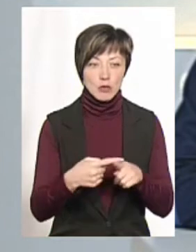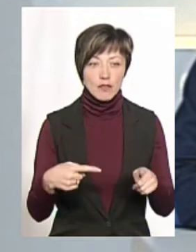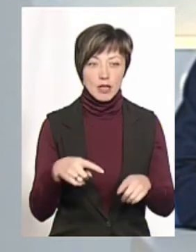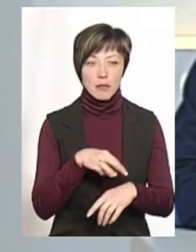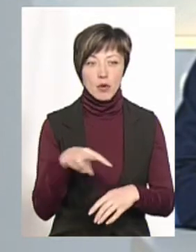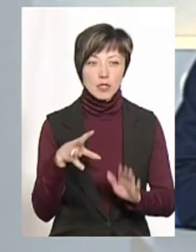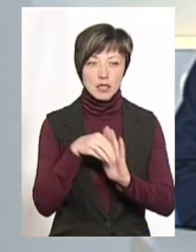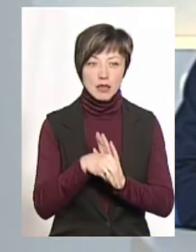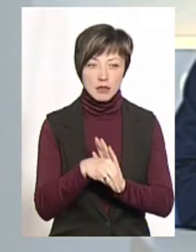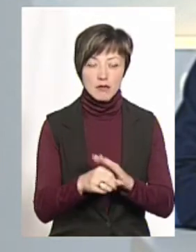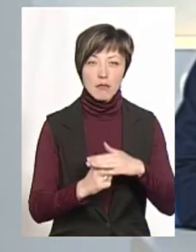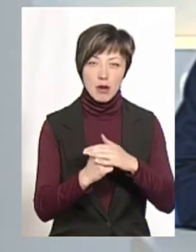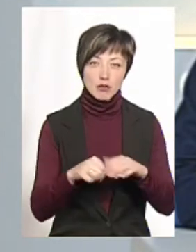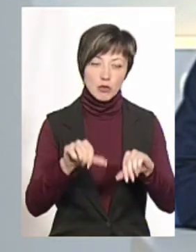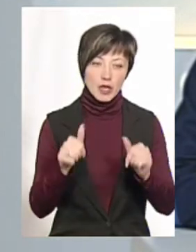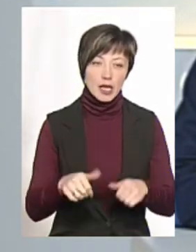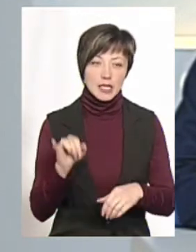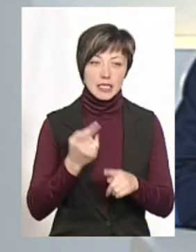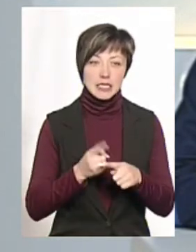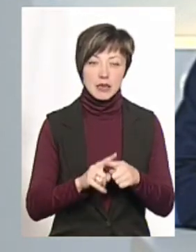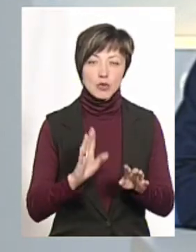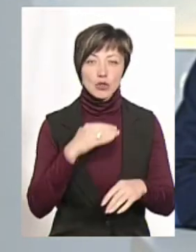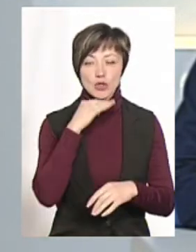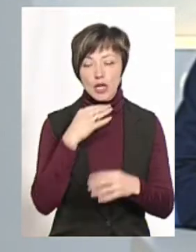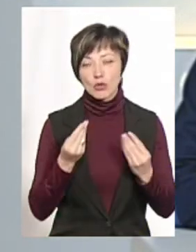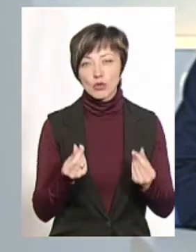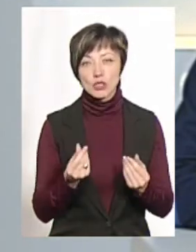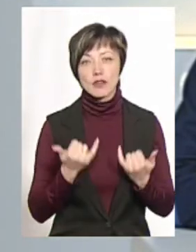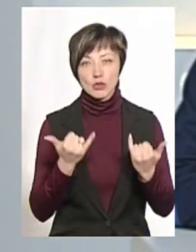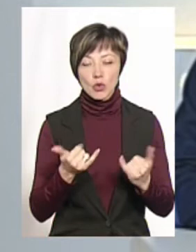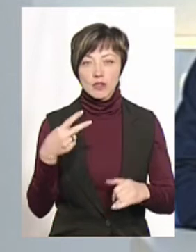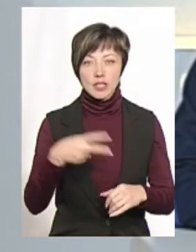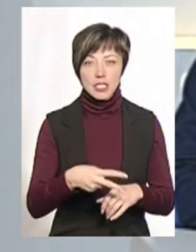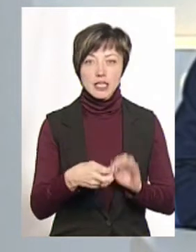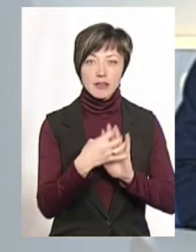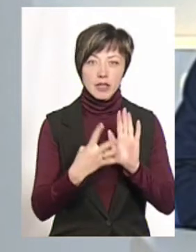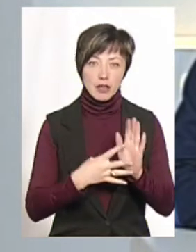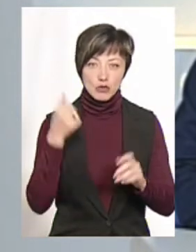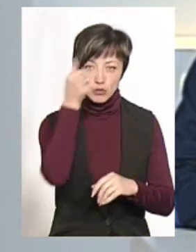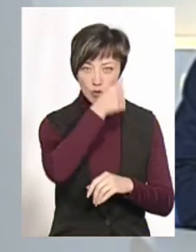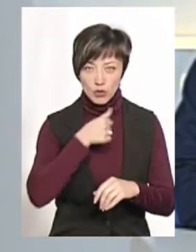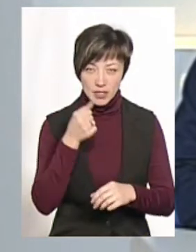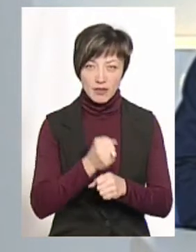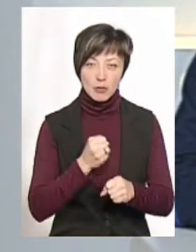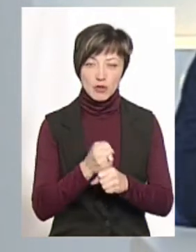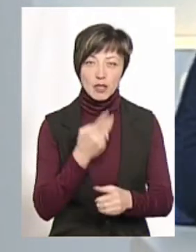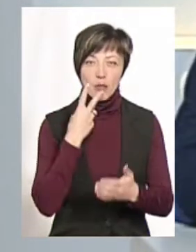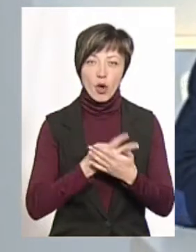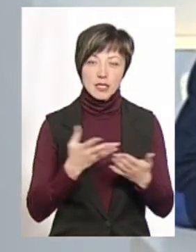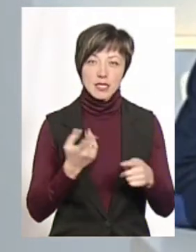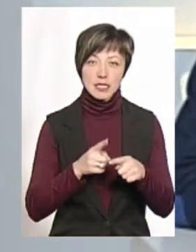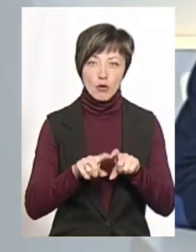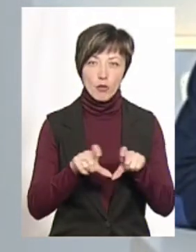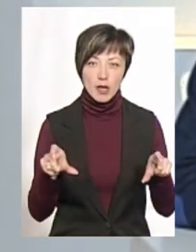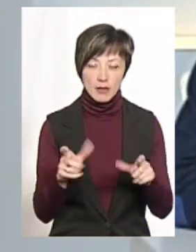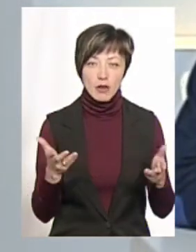4,5 мільйони, які ми заклали в базовому варіанті. І це буде достатньо коштів для того, аби в 2019 році відпрацювати і показати цей